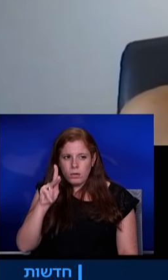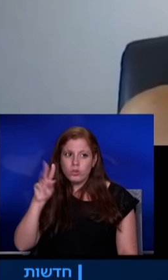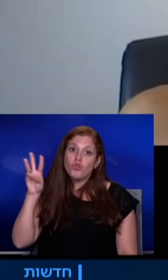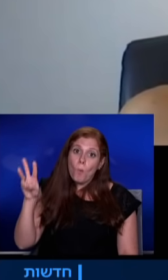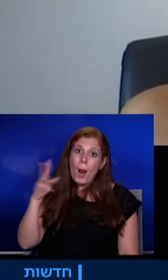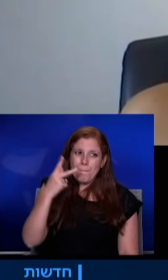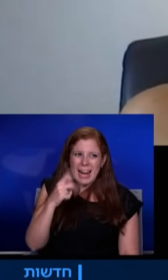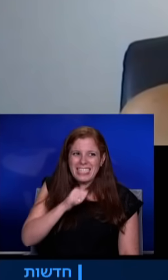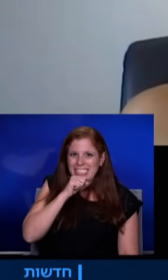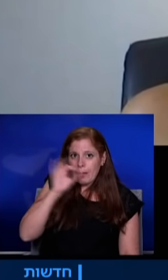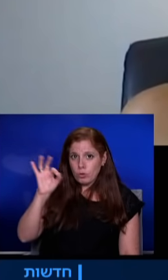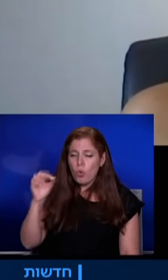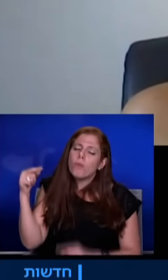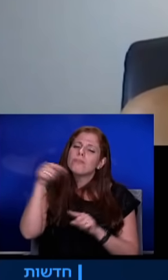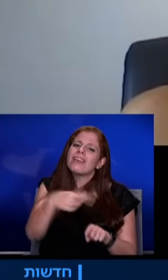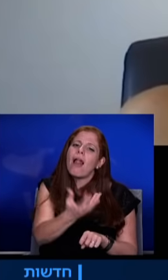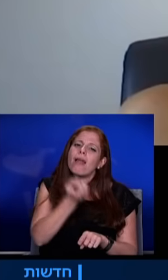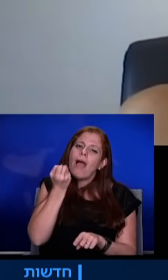שמואל פלג, סבא שלו, לקחת אותו,